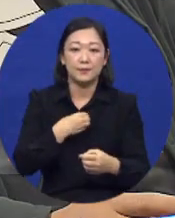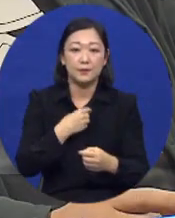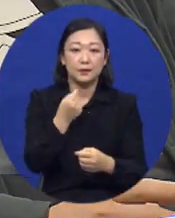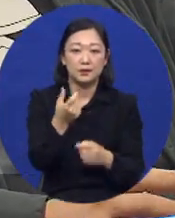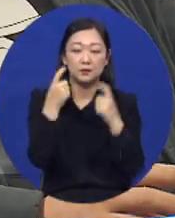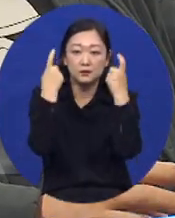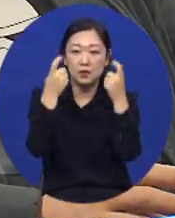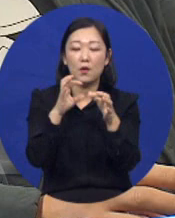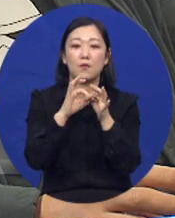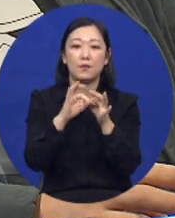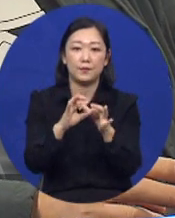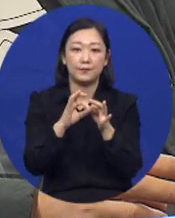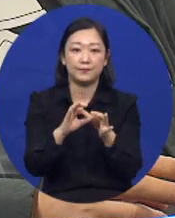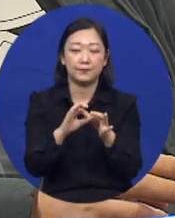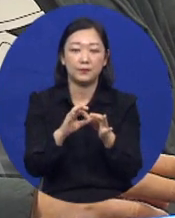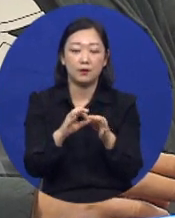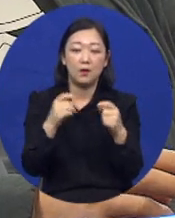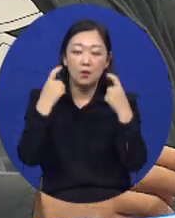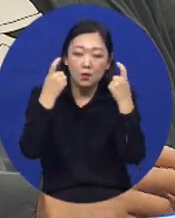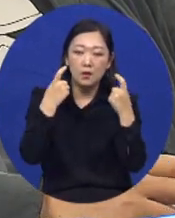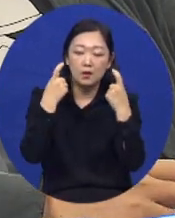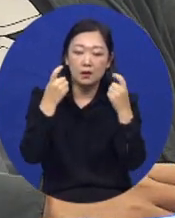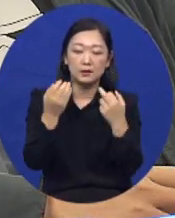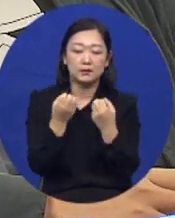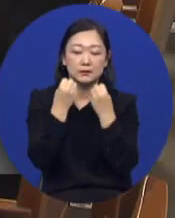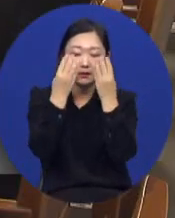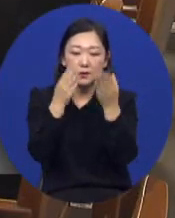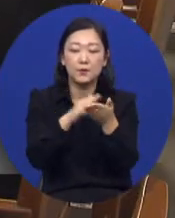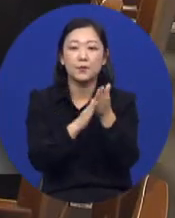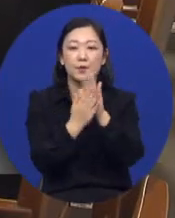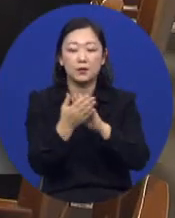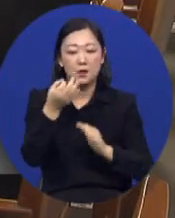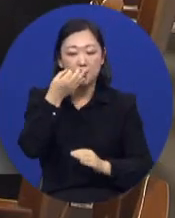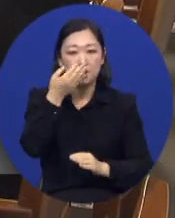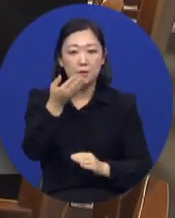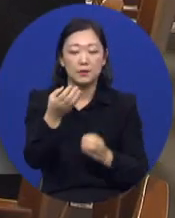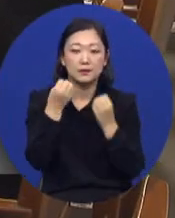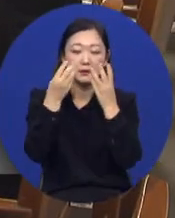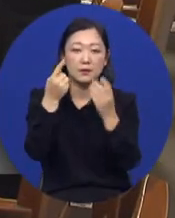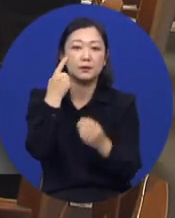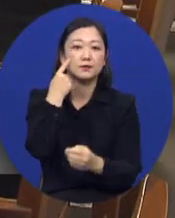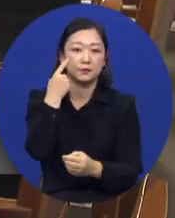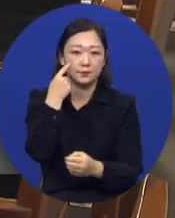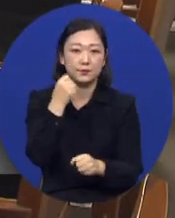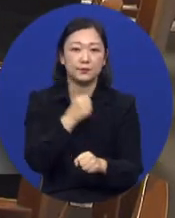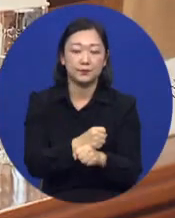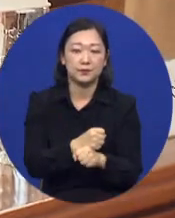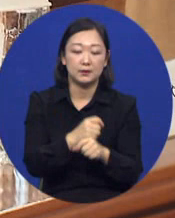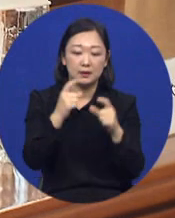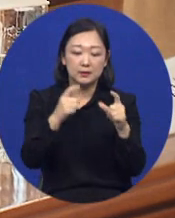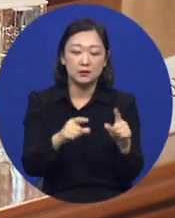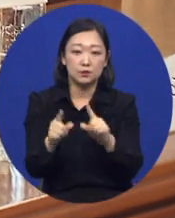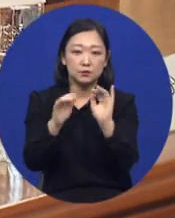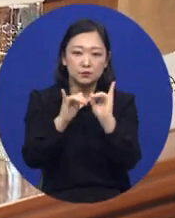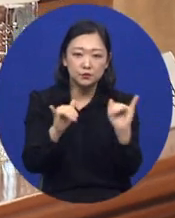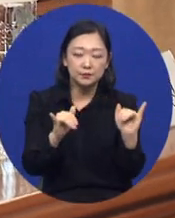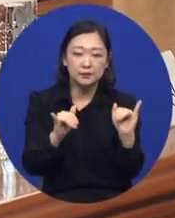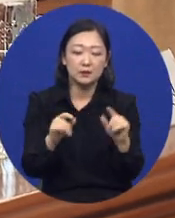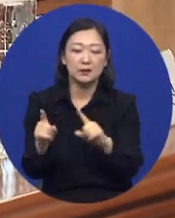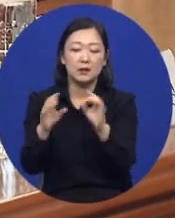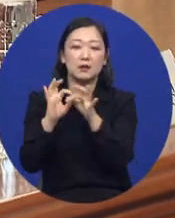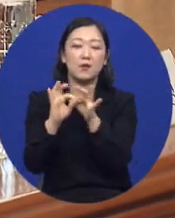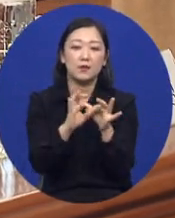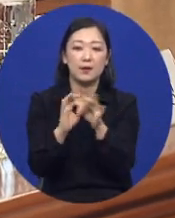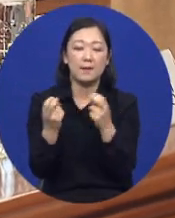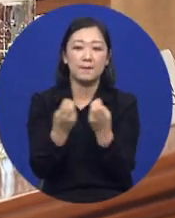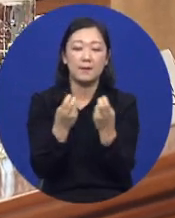투어리즘과 관련해 제주 관광의 새로운 변화를 보여준 신선한 시도였다며 지역 주민과의 삶과 연기할